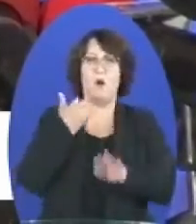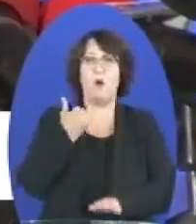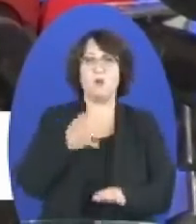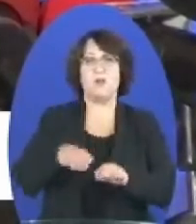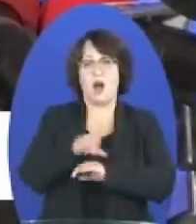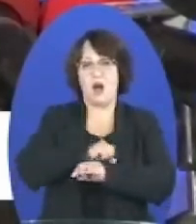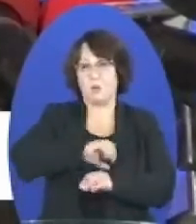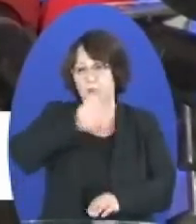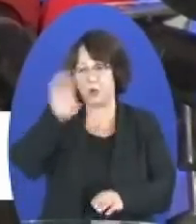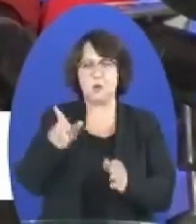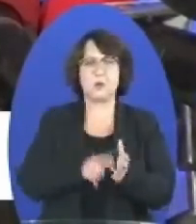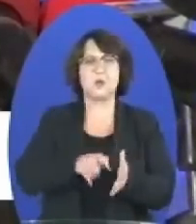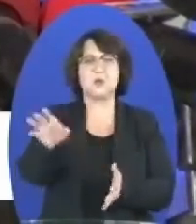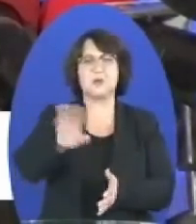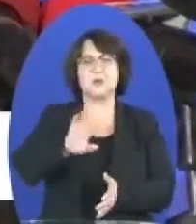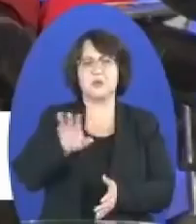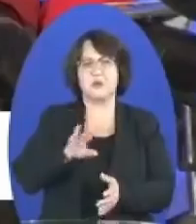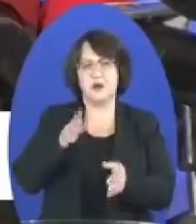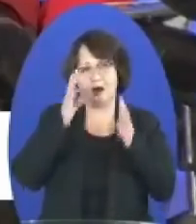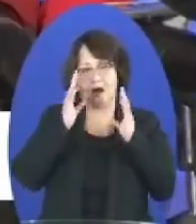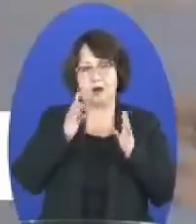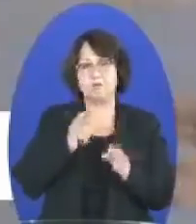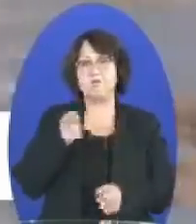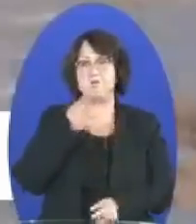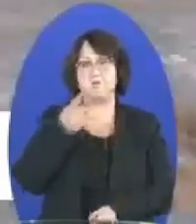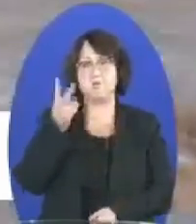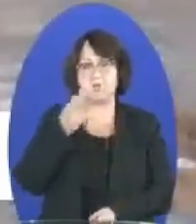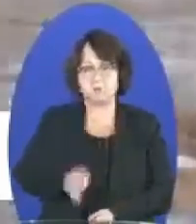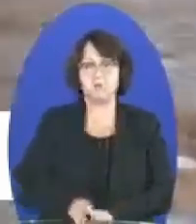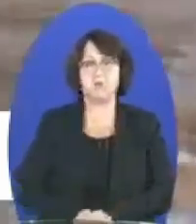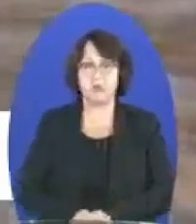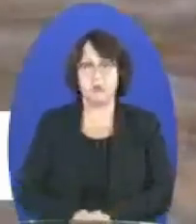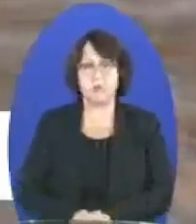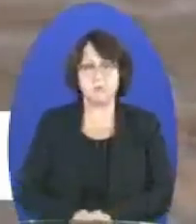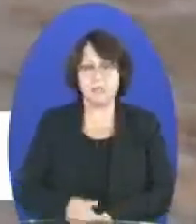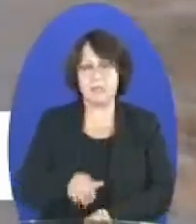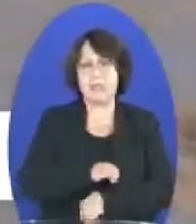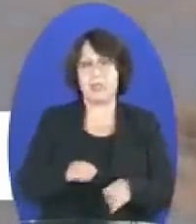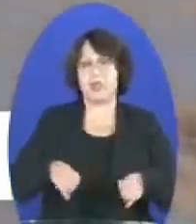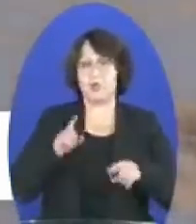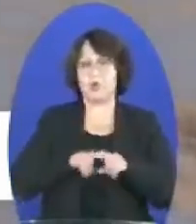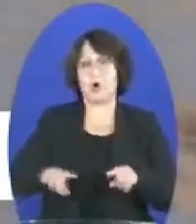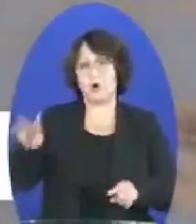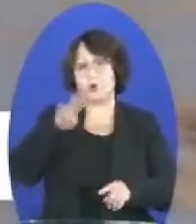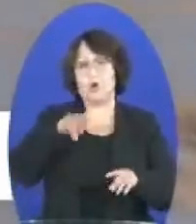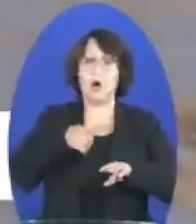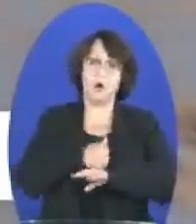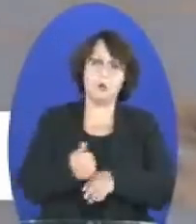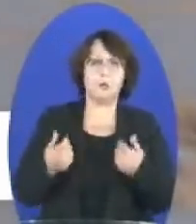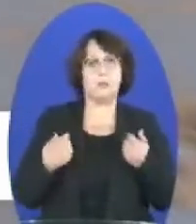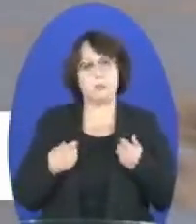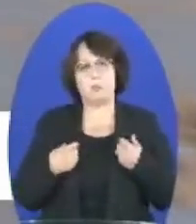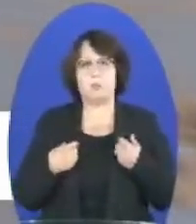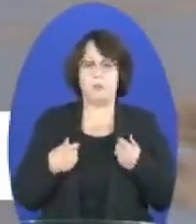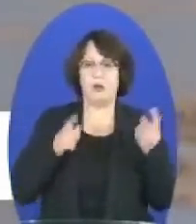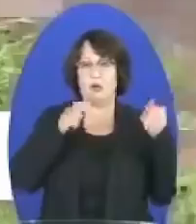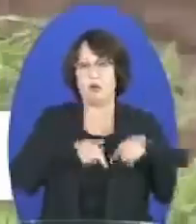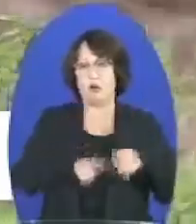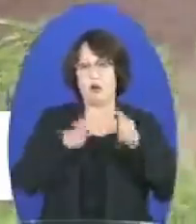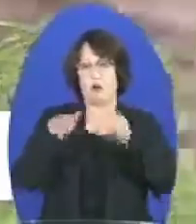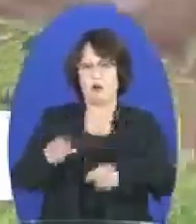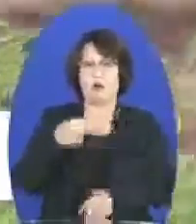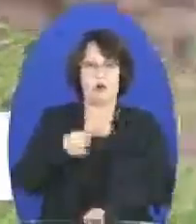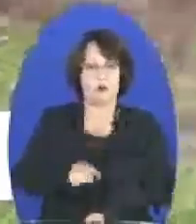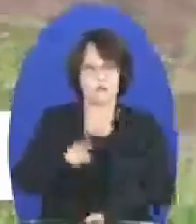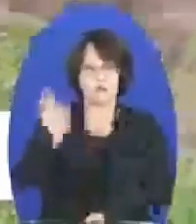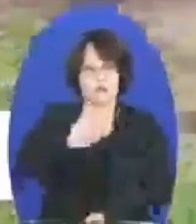нэлээд хүндрэлтэй осныг бол анхаарах хэрэгтэй байна. Иргэдийг хөдөө орон нутагт аялал зугаалгад явахдаа голын уснаас хол байхыг